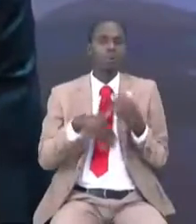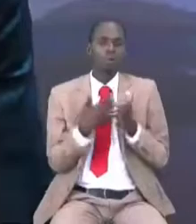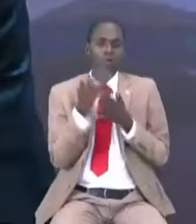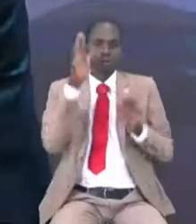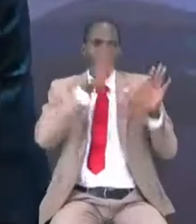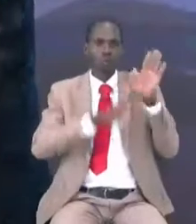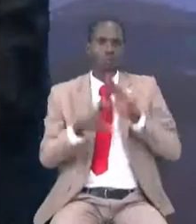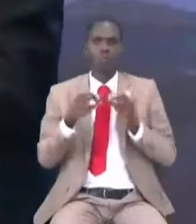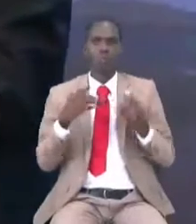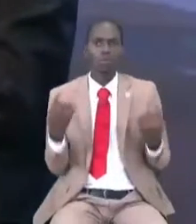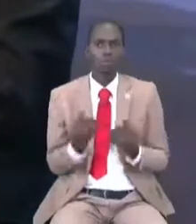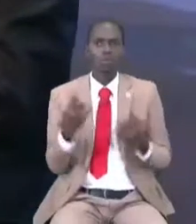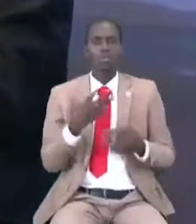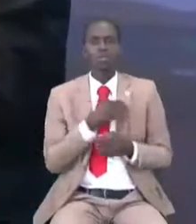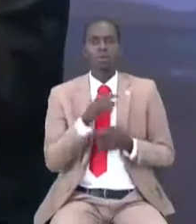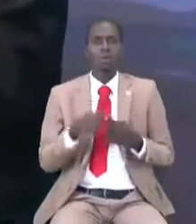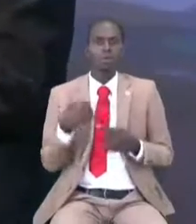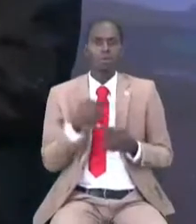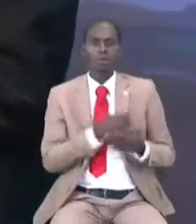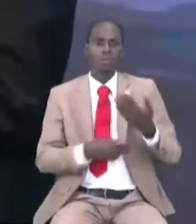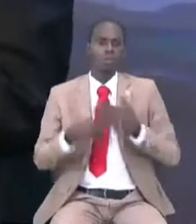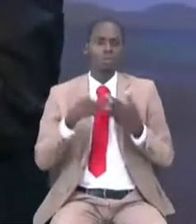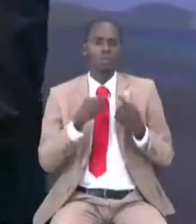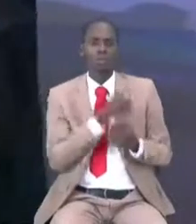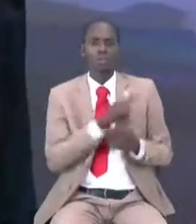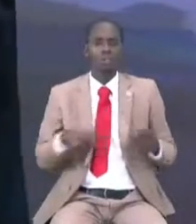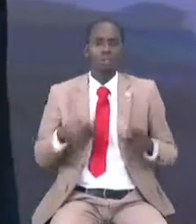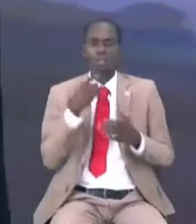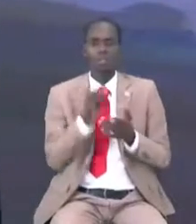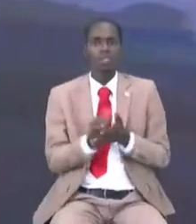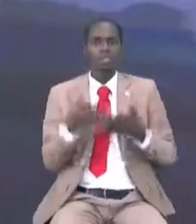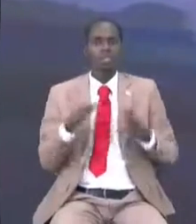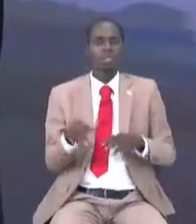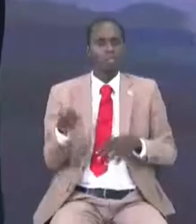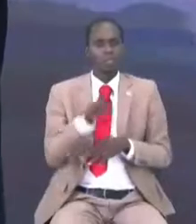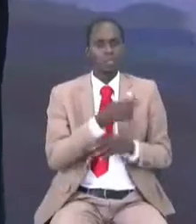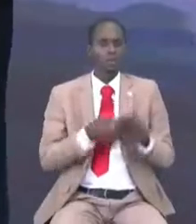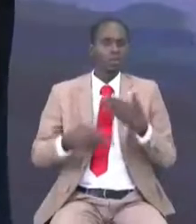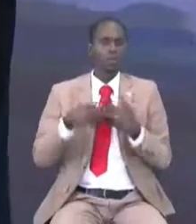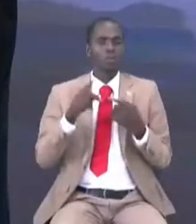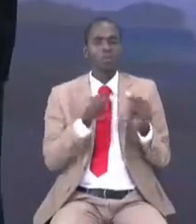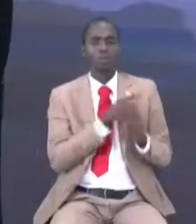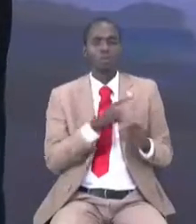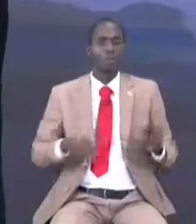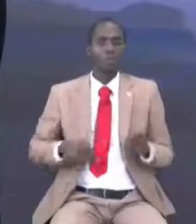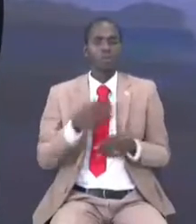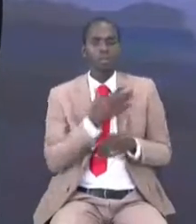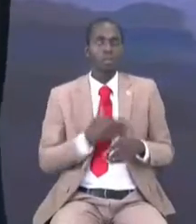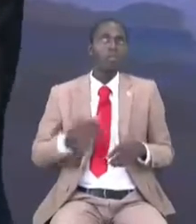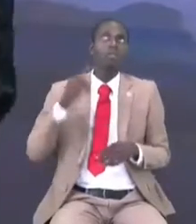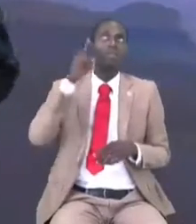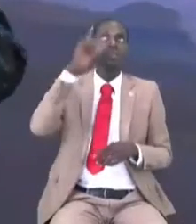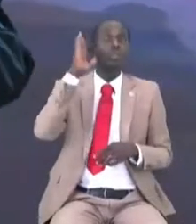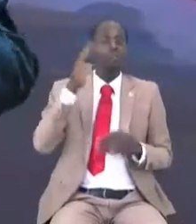l'Éternel. Qui aura pitié de lui? C'est le mot, qui aura pitié? Oui, où serons-nous sans